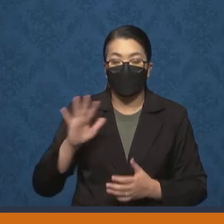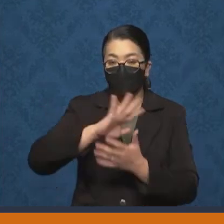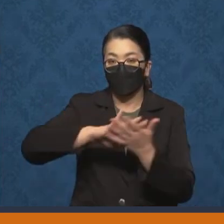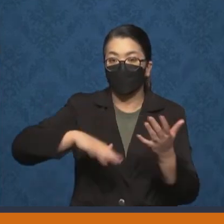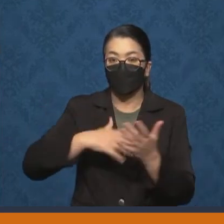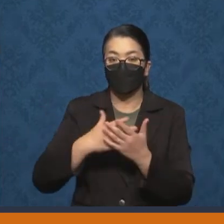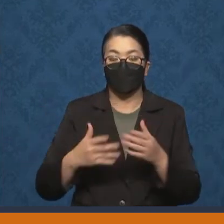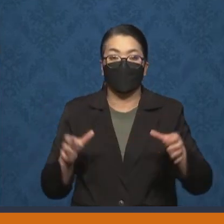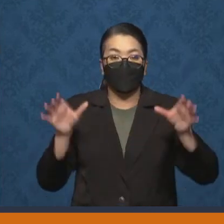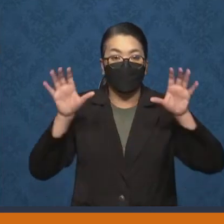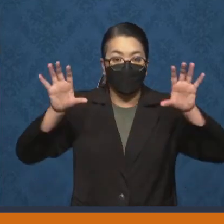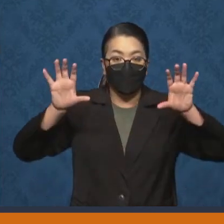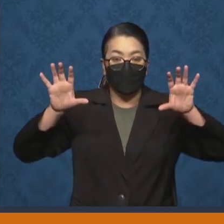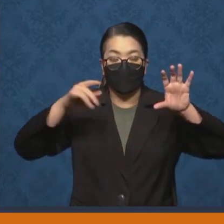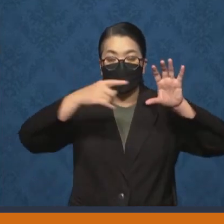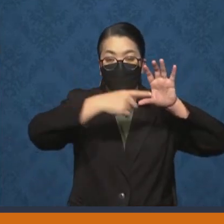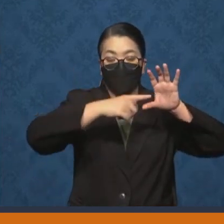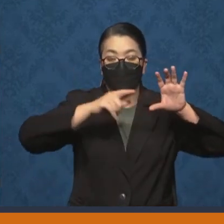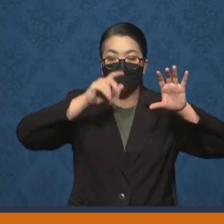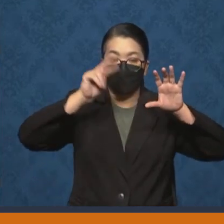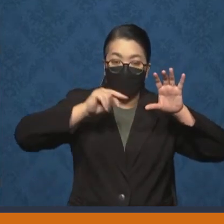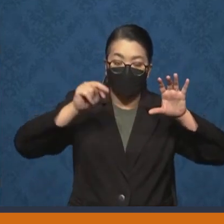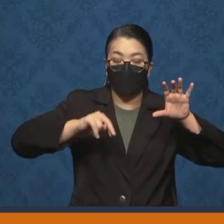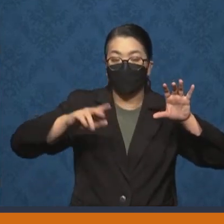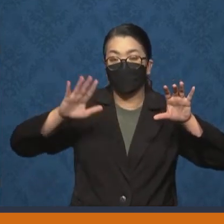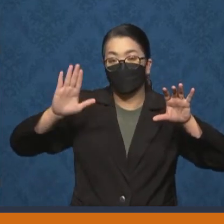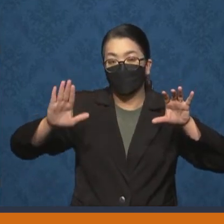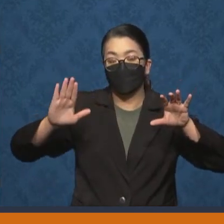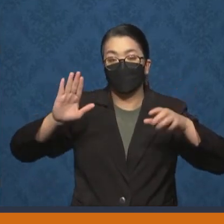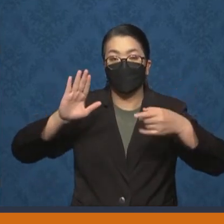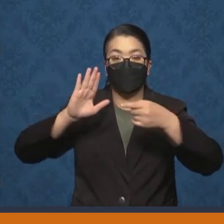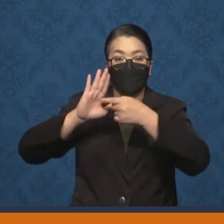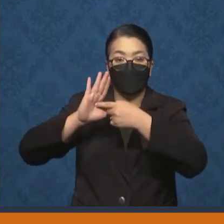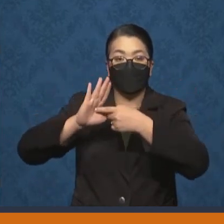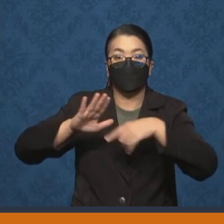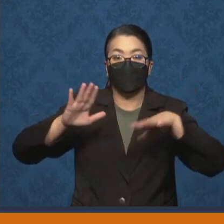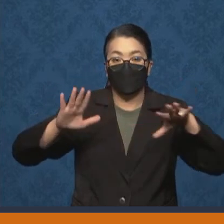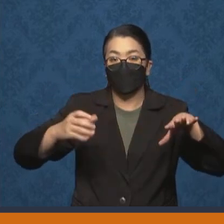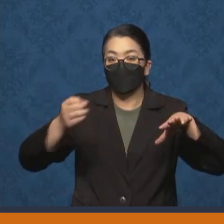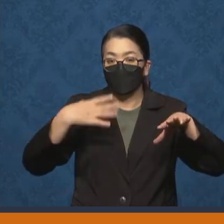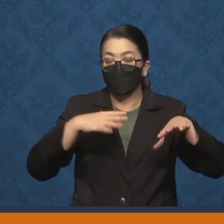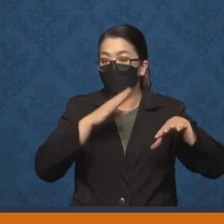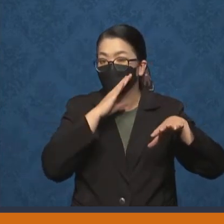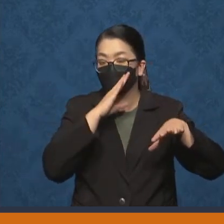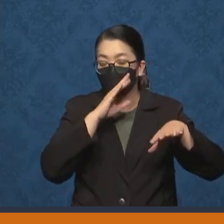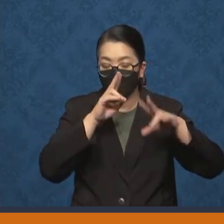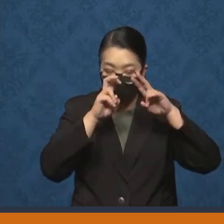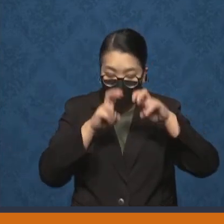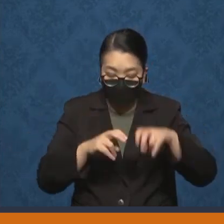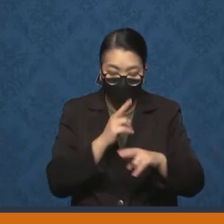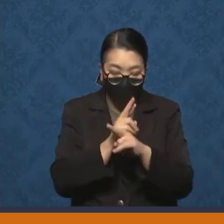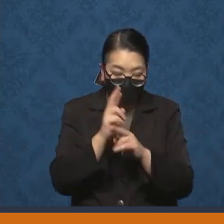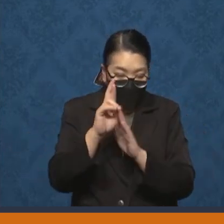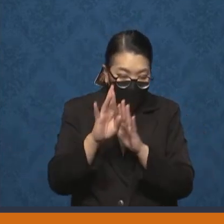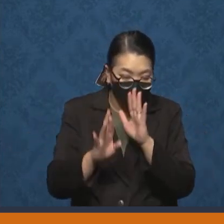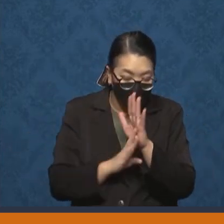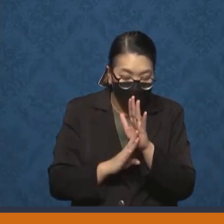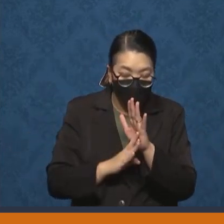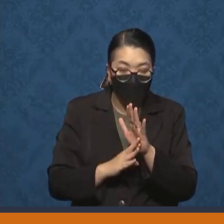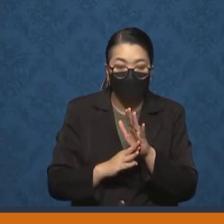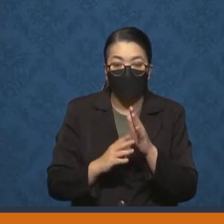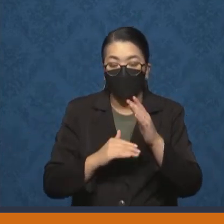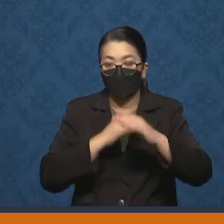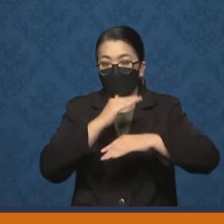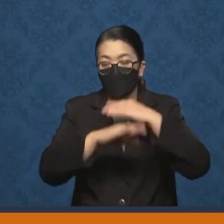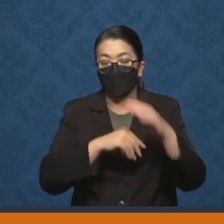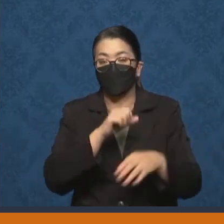ญ่ก็คือพรรค A กับพรรค B ที่มีลูกศรสีแดงชี้ลงนั่นนะหมายถึงว่าหากคำนวณด้วยระบบแบบก้าวไกลเขาจะได้จ